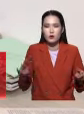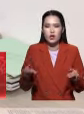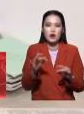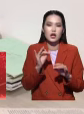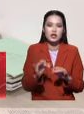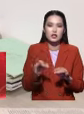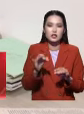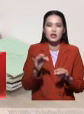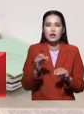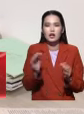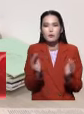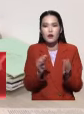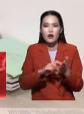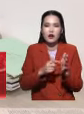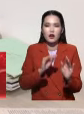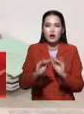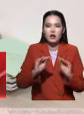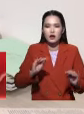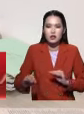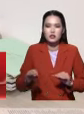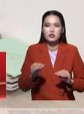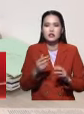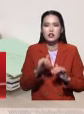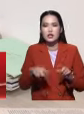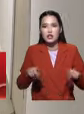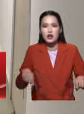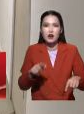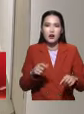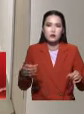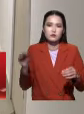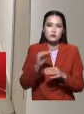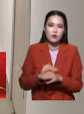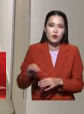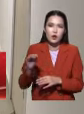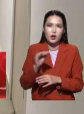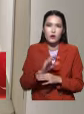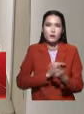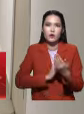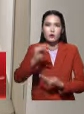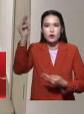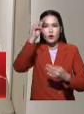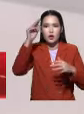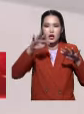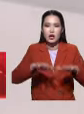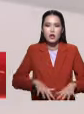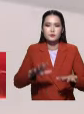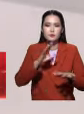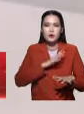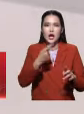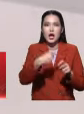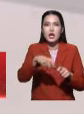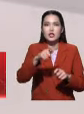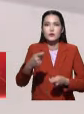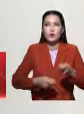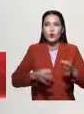жағдай жасалған бір комнатада, яғни екі қыз кең әрі ыңғайлы тұрып жатырмыз. Ал жоғарғы оқу орны инвесторды сотқа берген,